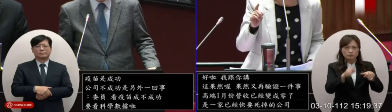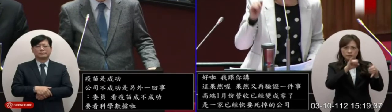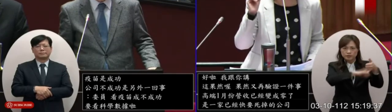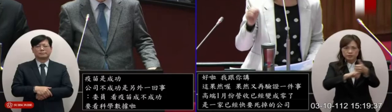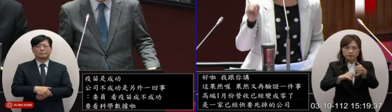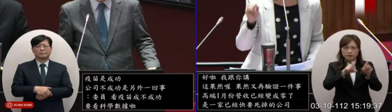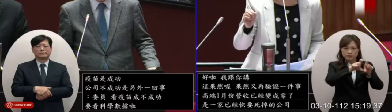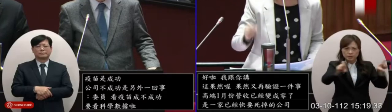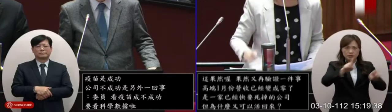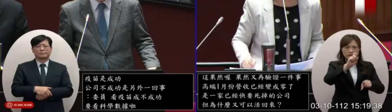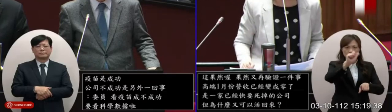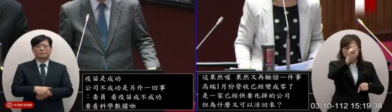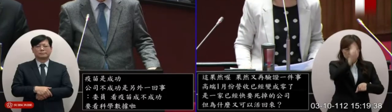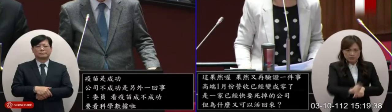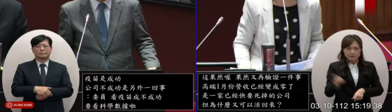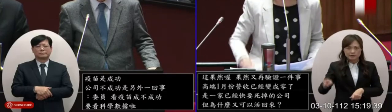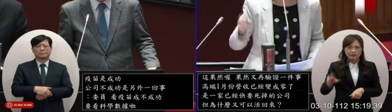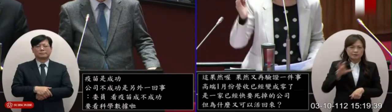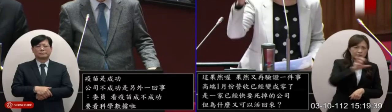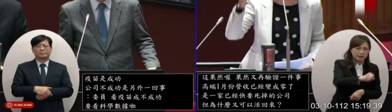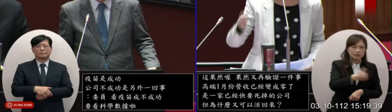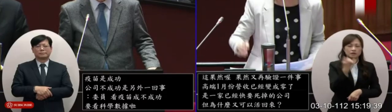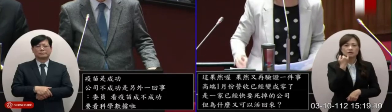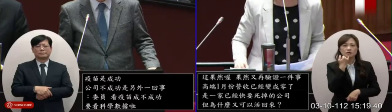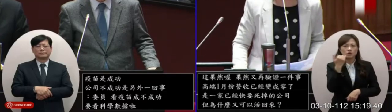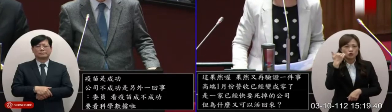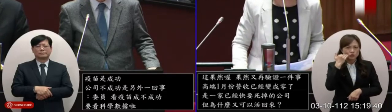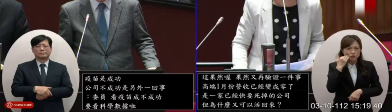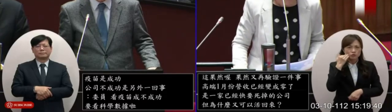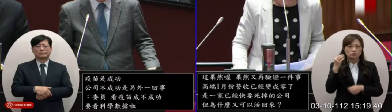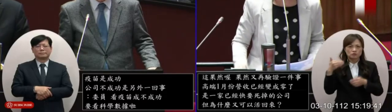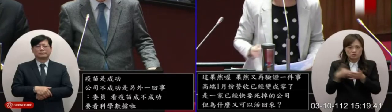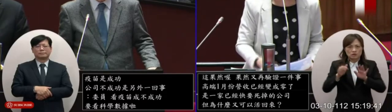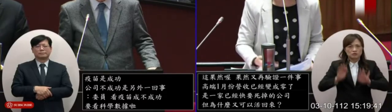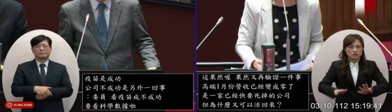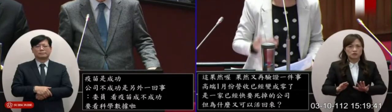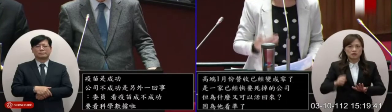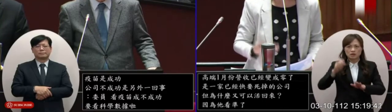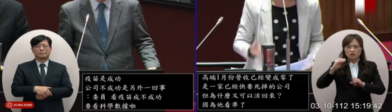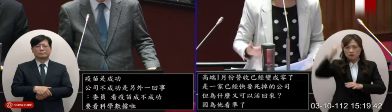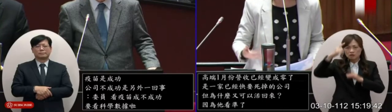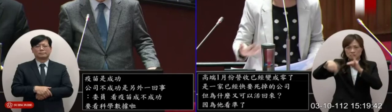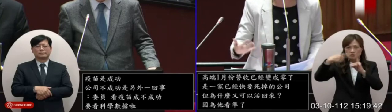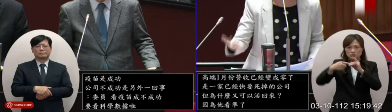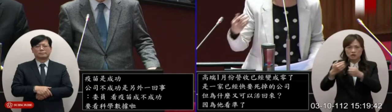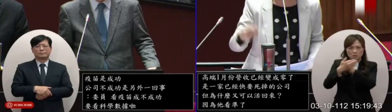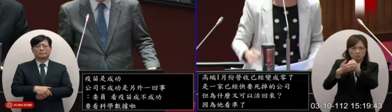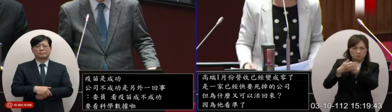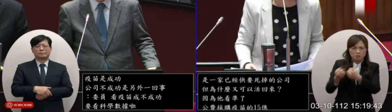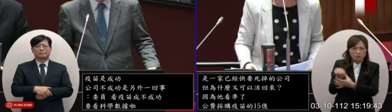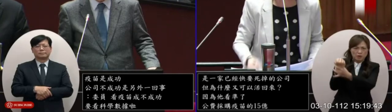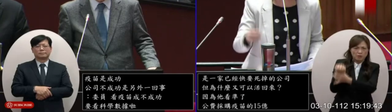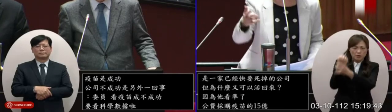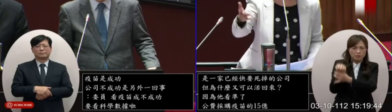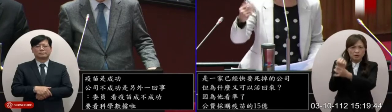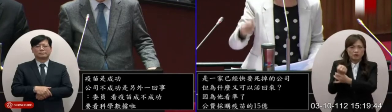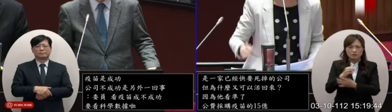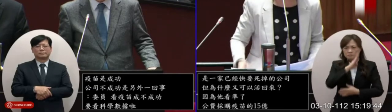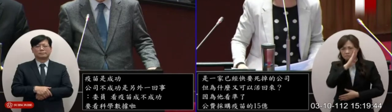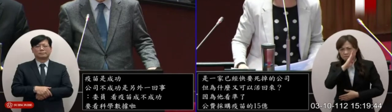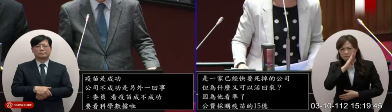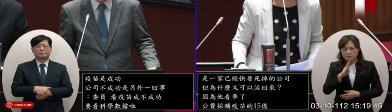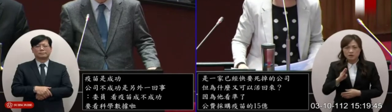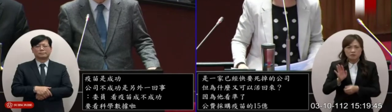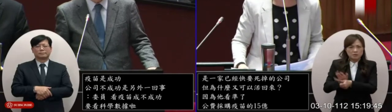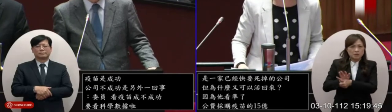讲，如果今天我们对高端可以一再的护航，已经过去劣迹斑斑了，我不用再多